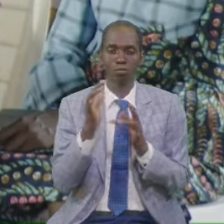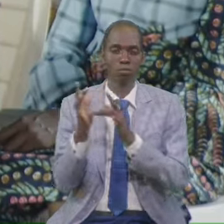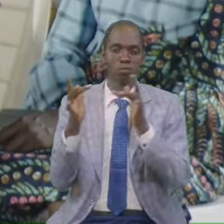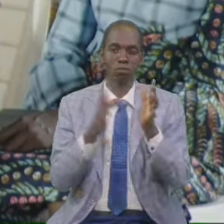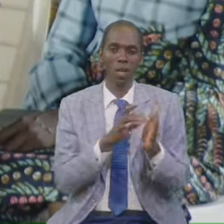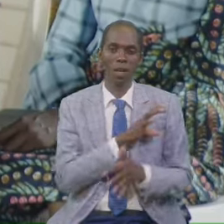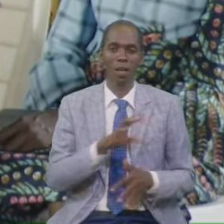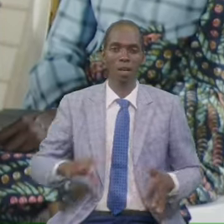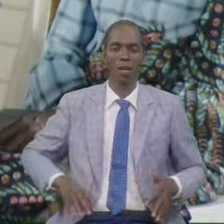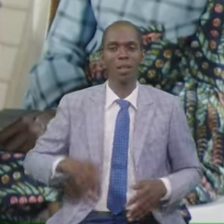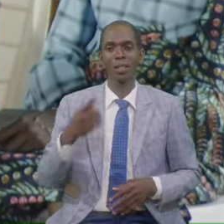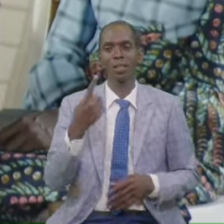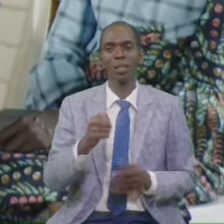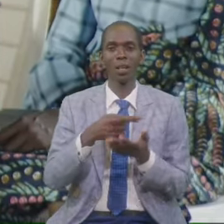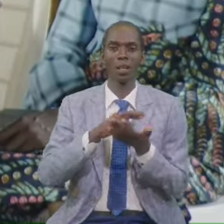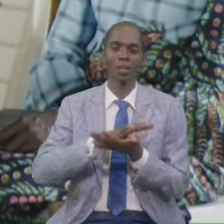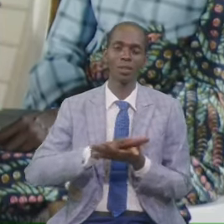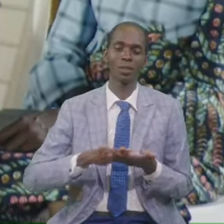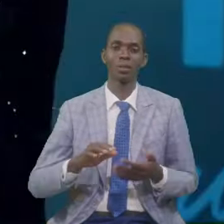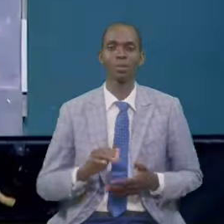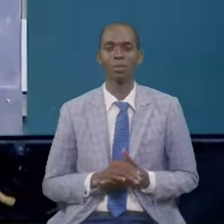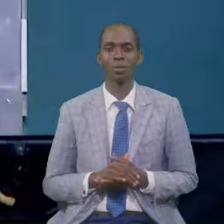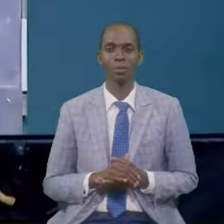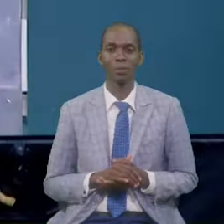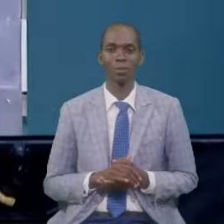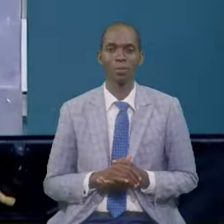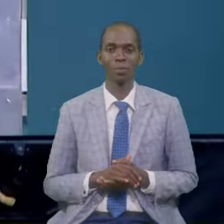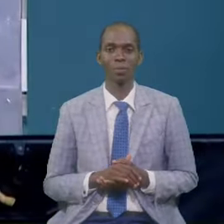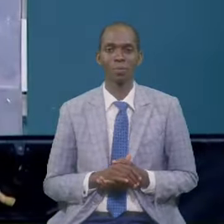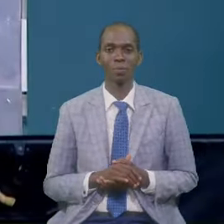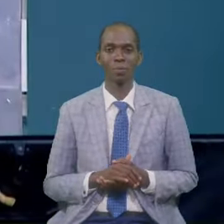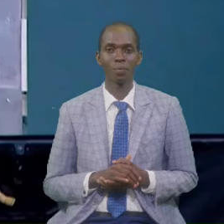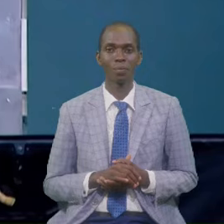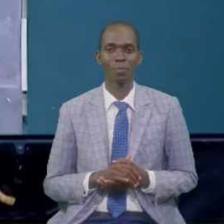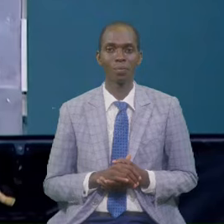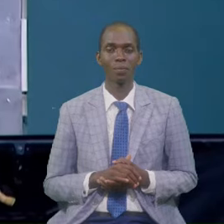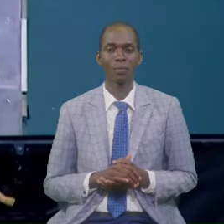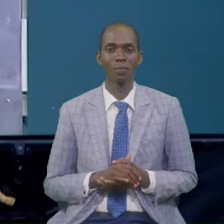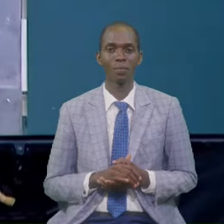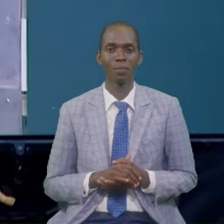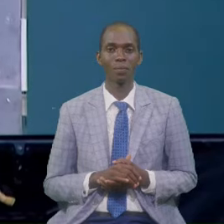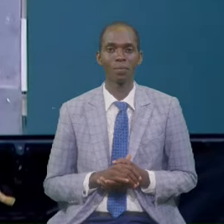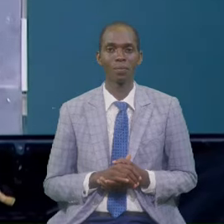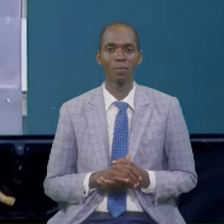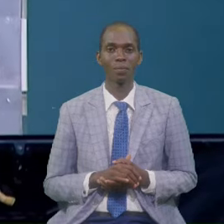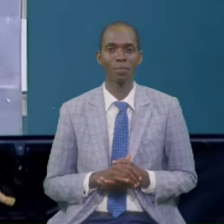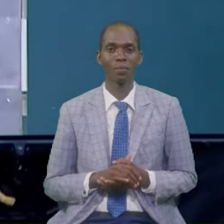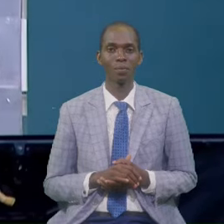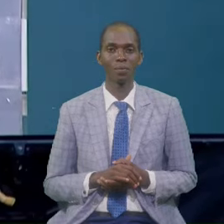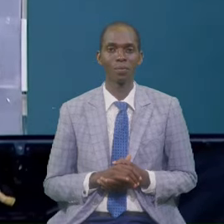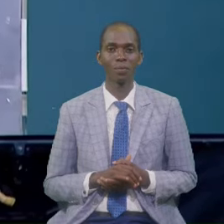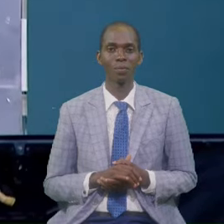నేరము చేసిన వానిని, నింద అపరాధము మోపబడిన వాడిని, వాని యొక్క స్వభావం నుంచి మార్పు చేయగలవాడు యేసు